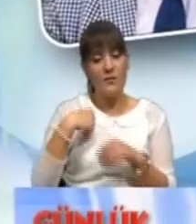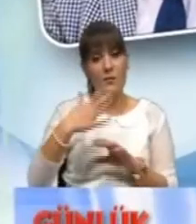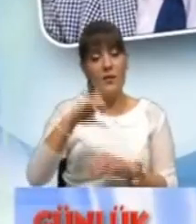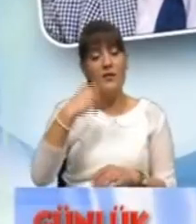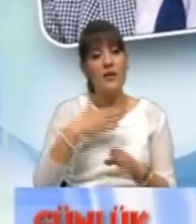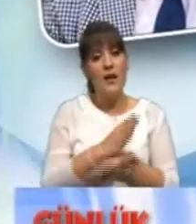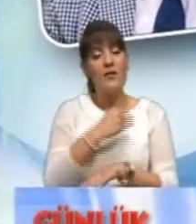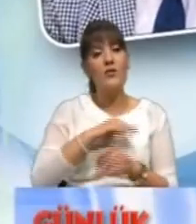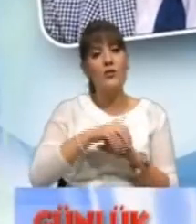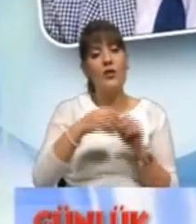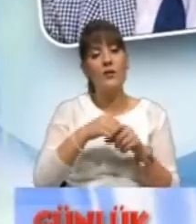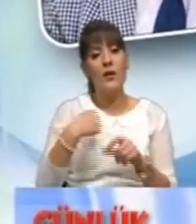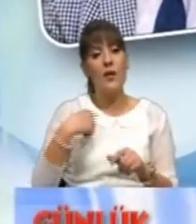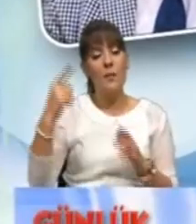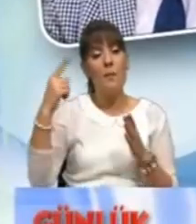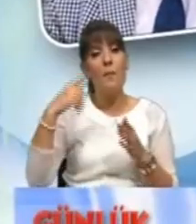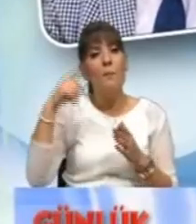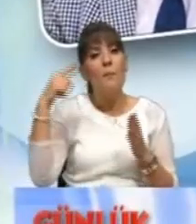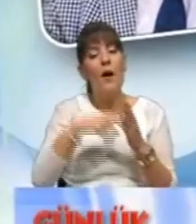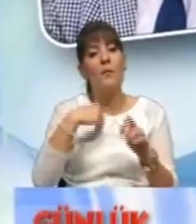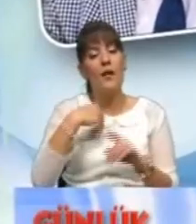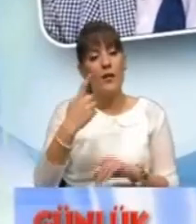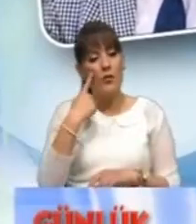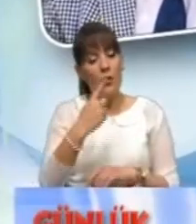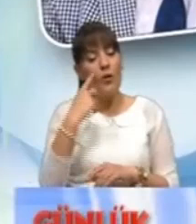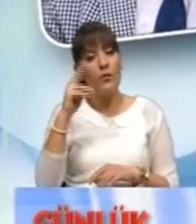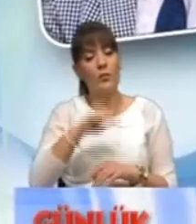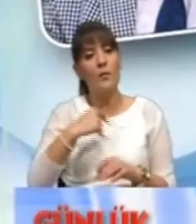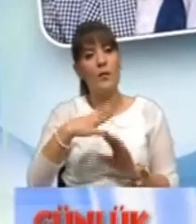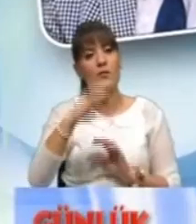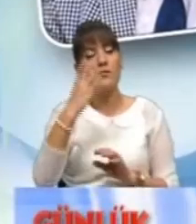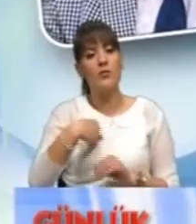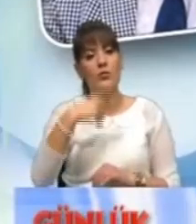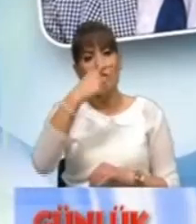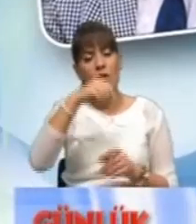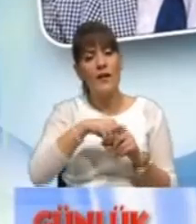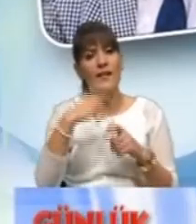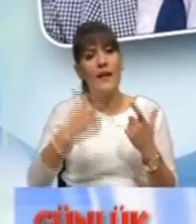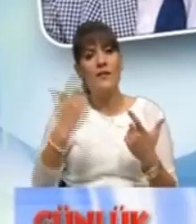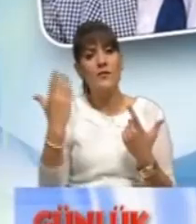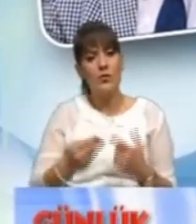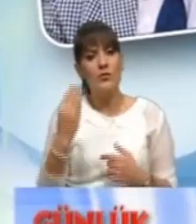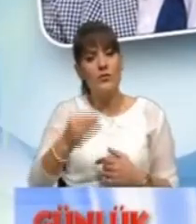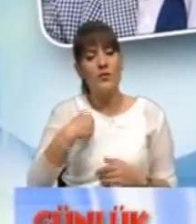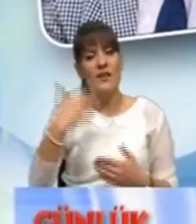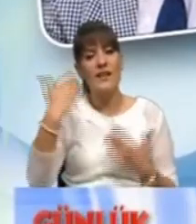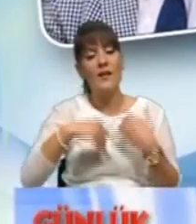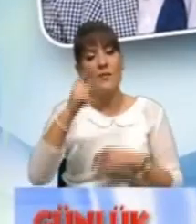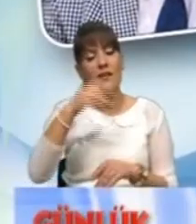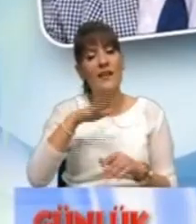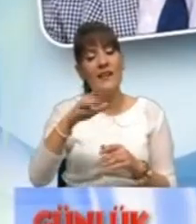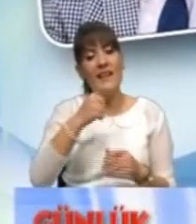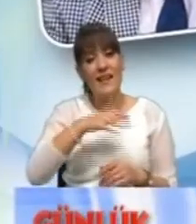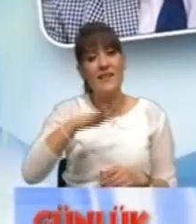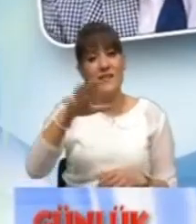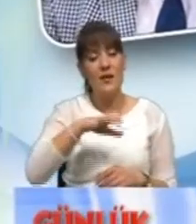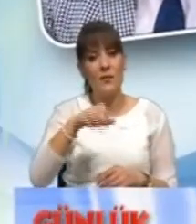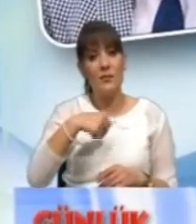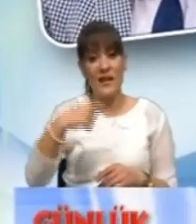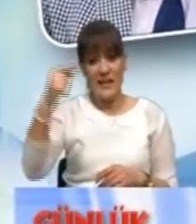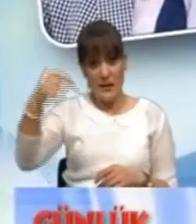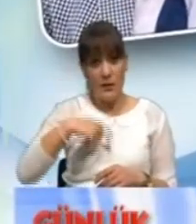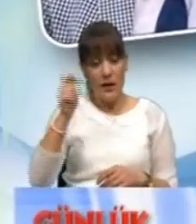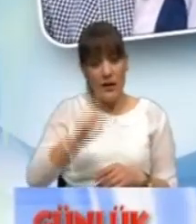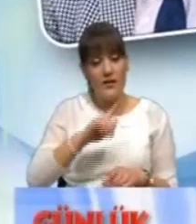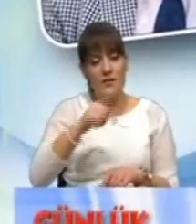gerçekten dünyada parmakla gösterilen bir merkez haline geldi. Şu an Türkiye'nin neresinde olursa olsun yaralı bir deniz kaplumbağası ihbar